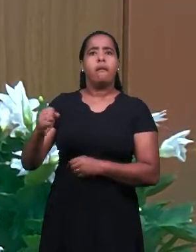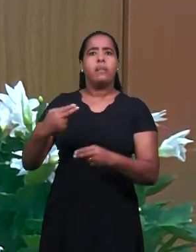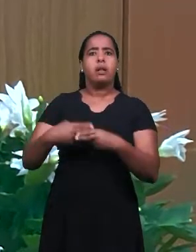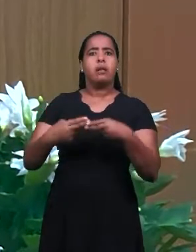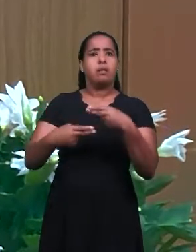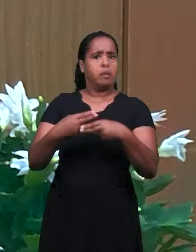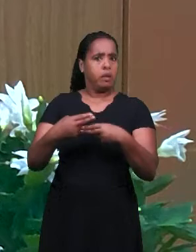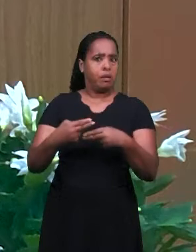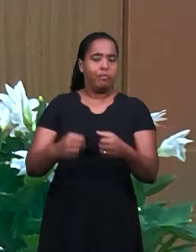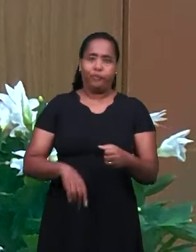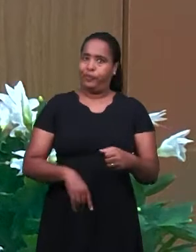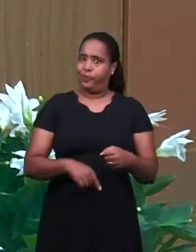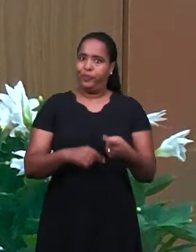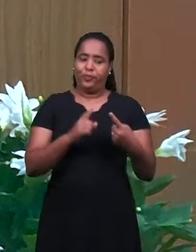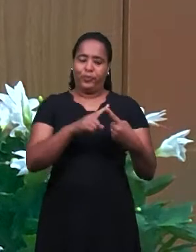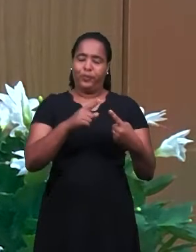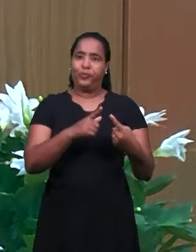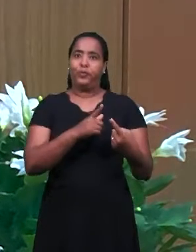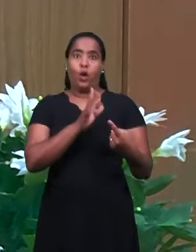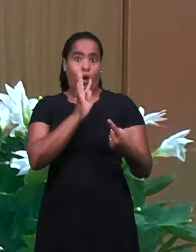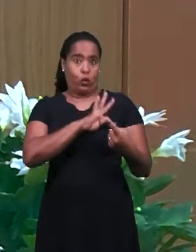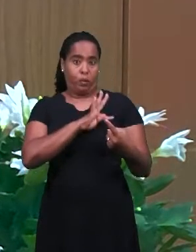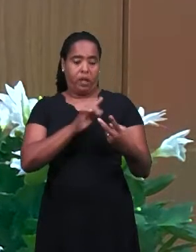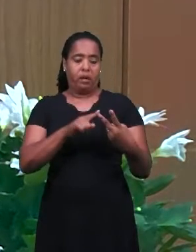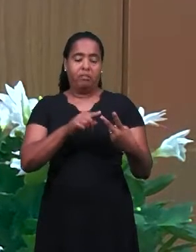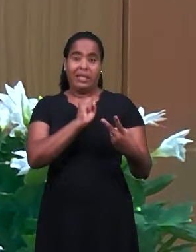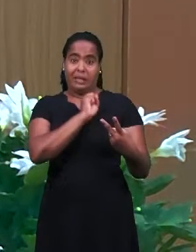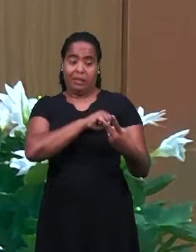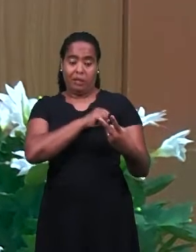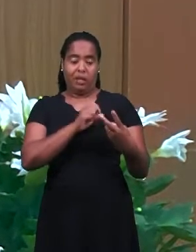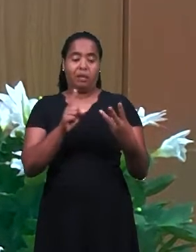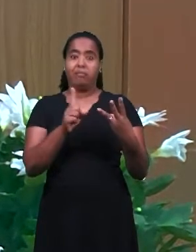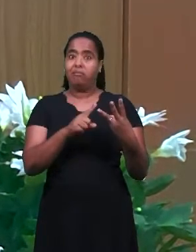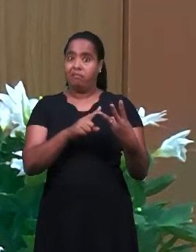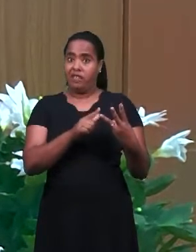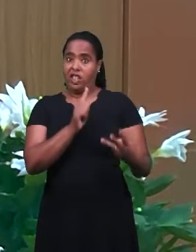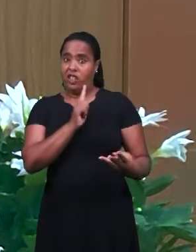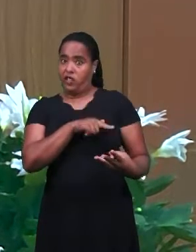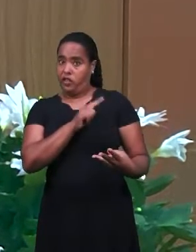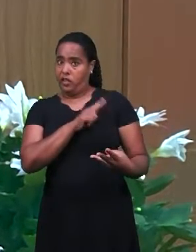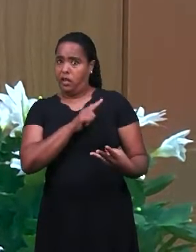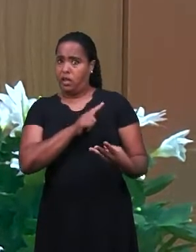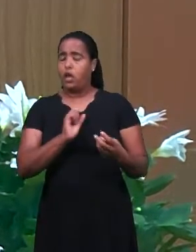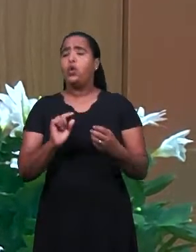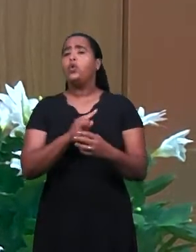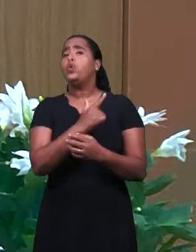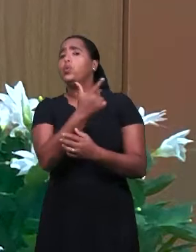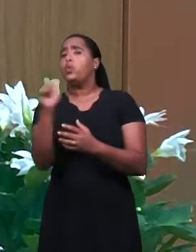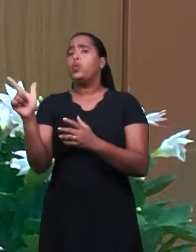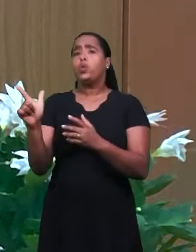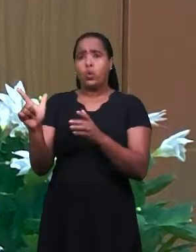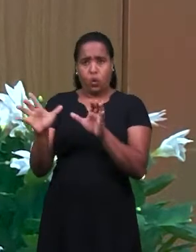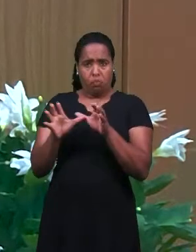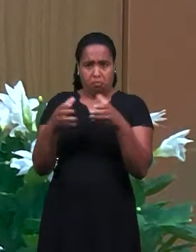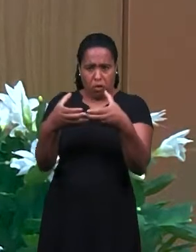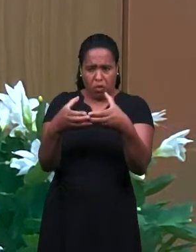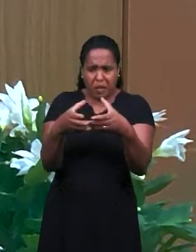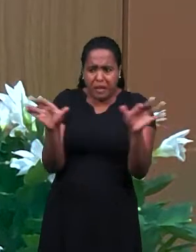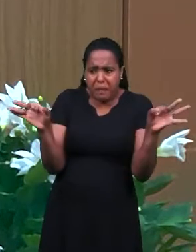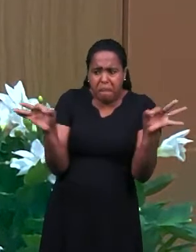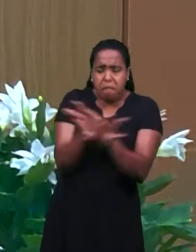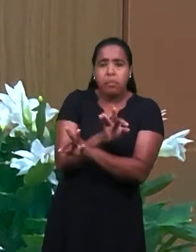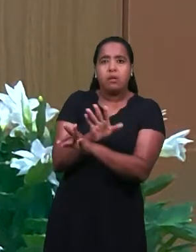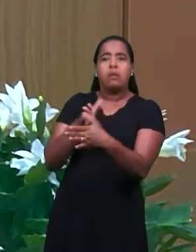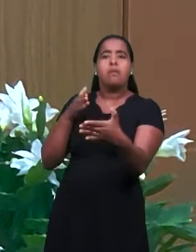Составили план, чтобы убить. Итак, Санавалат, Тове и еще пару